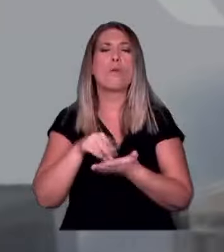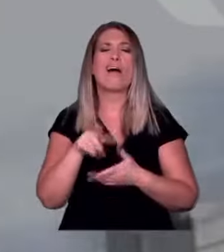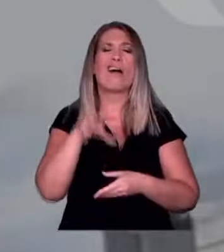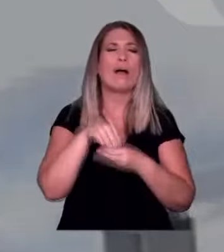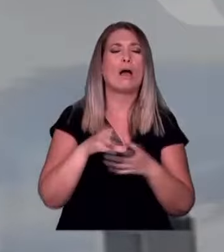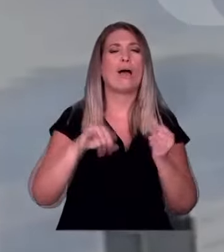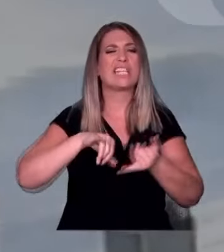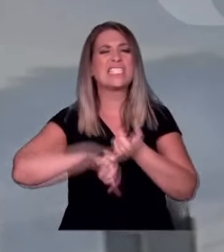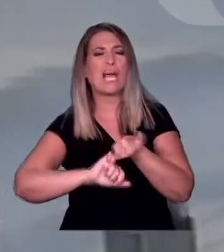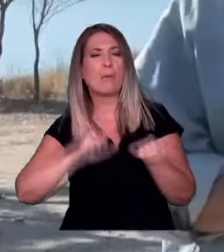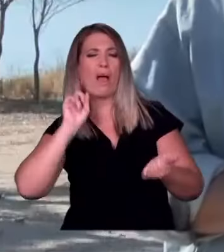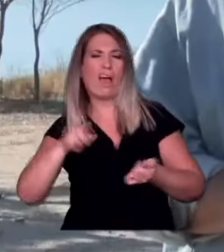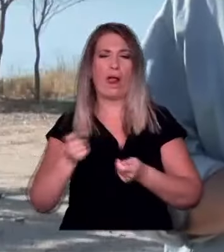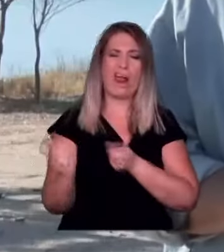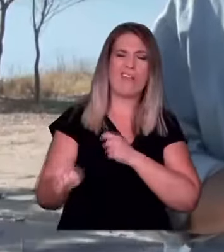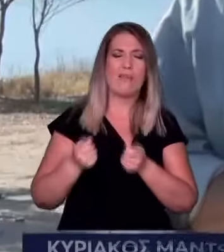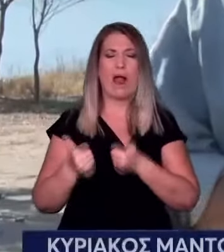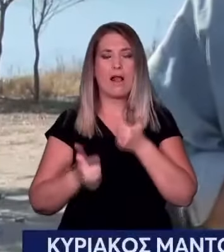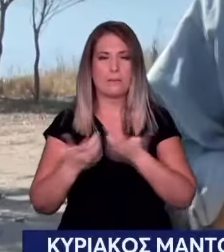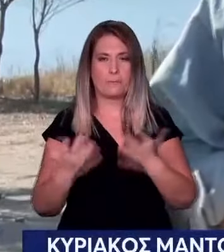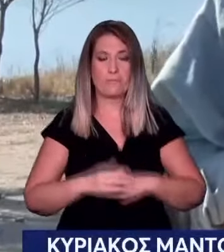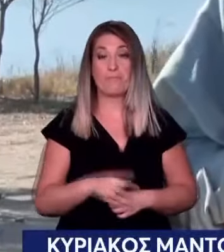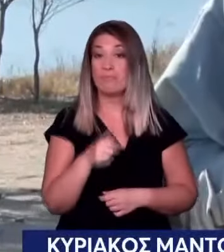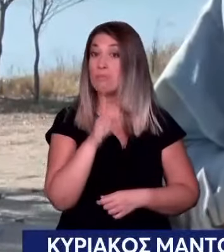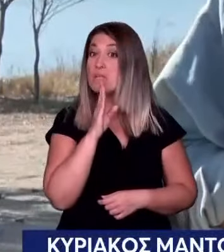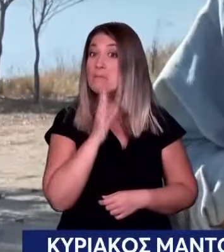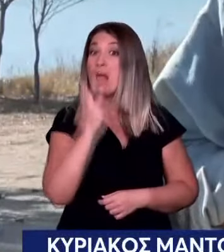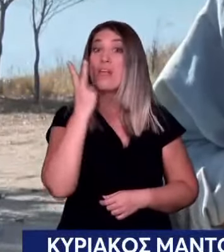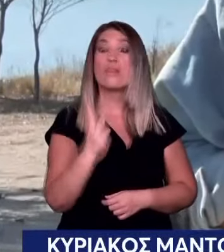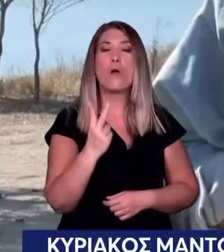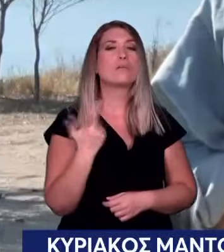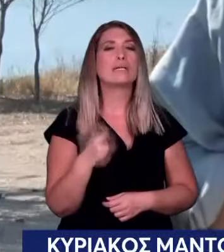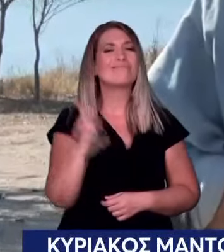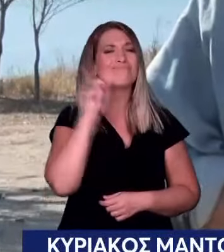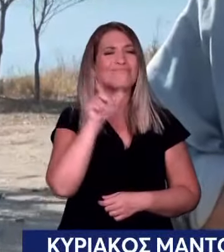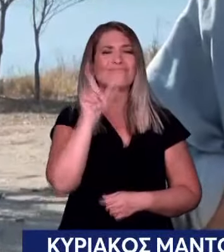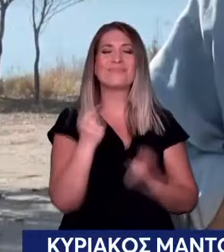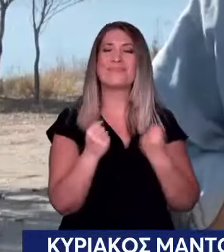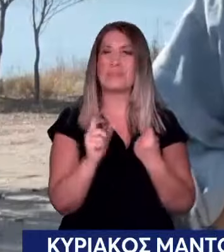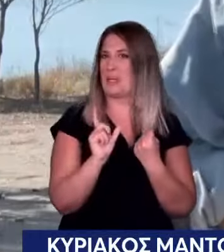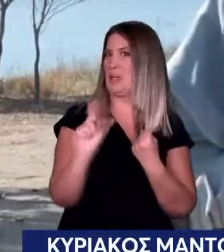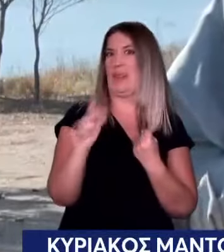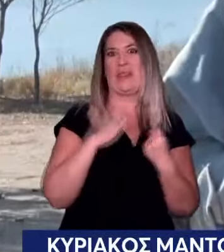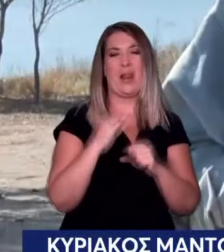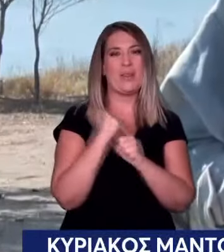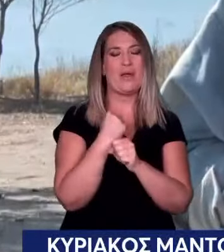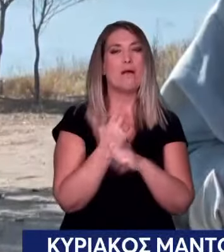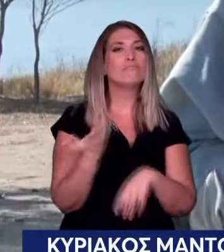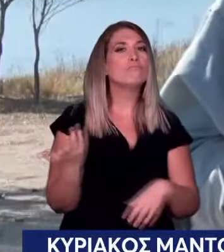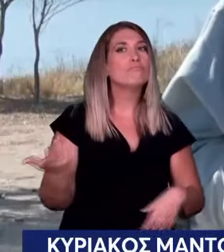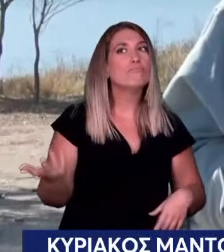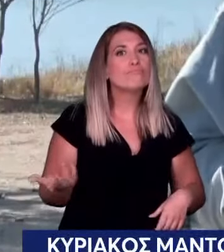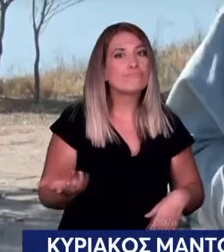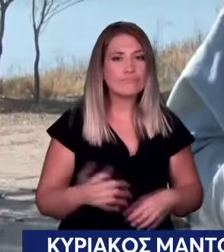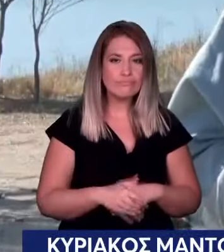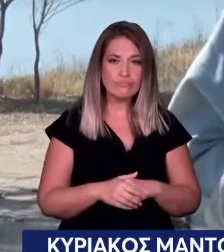σε παράνομους αγώνες ταχύτητας. Ήτανε 2 η ώρα το μεσημέρι. Η άτυχη Νάντια πήγαινε να πιάσει δουλειά. Δυστυχώς δεν πρόλαβε.